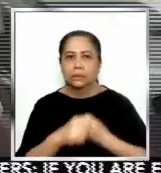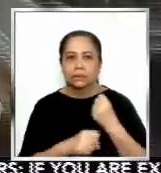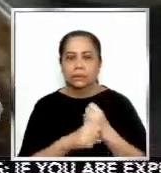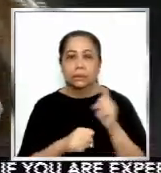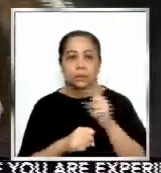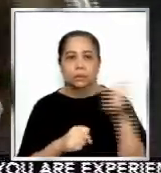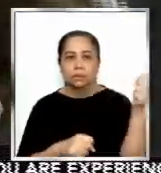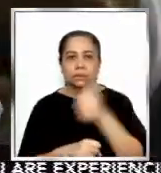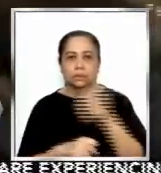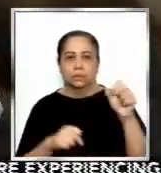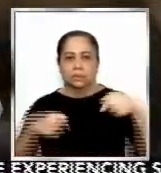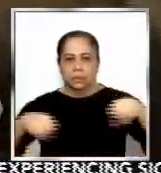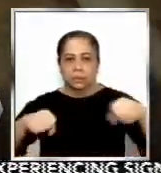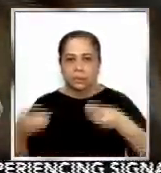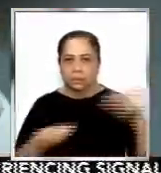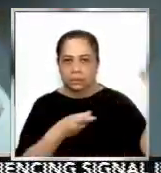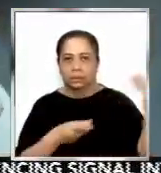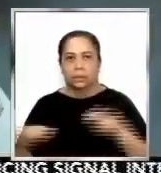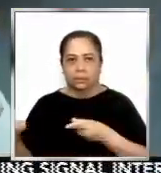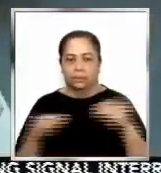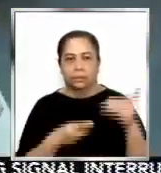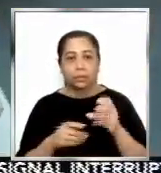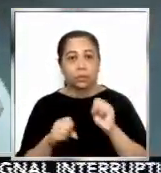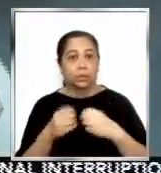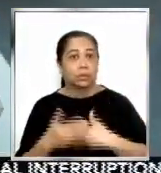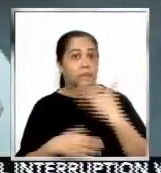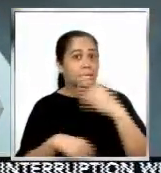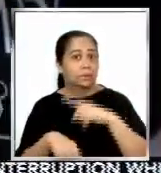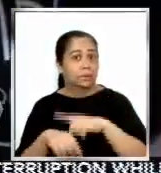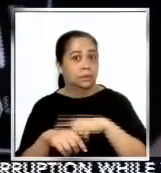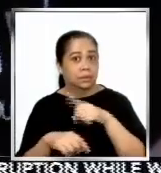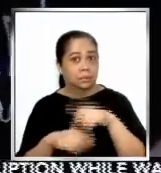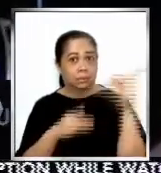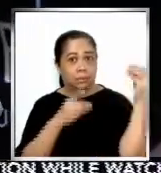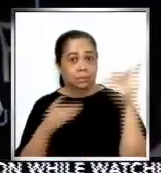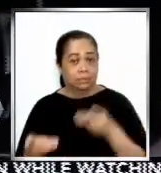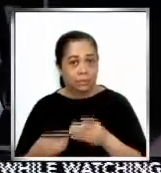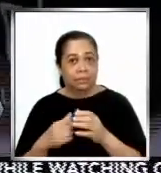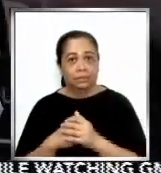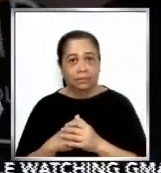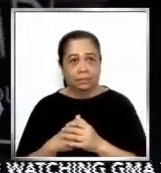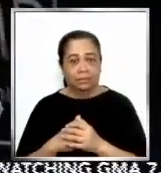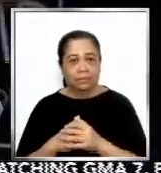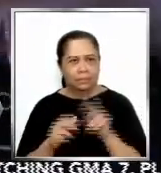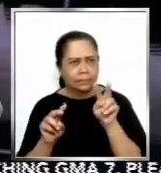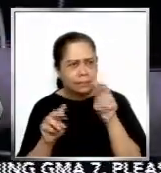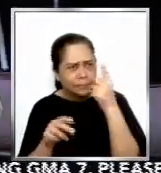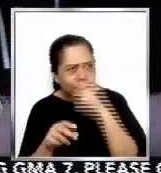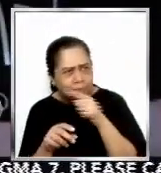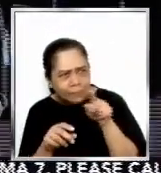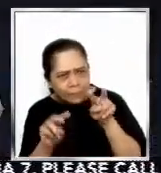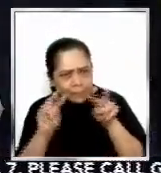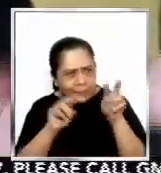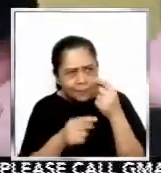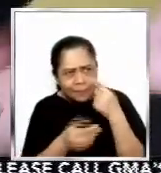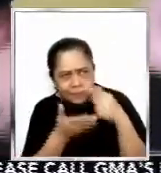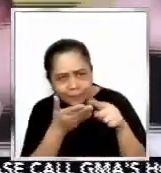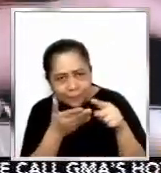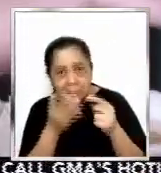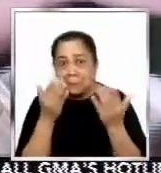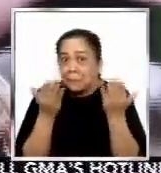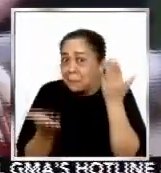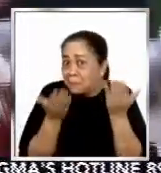rider. Kaya sa susunod na magpapa-deliver, titigang maigi ang rider. At baka si